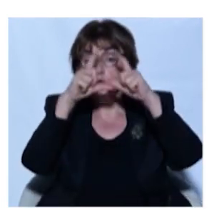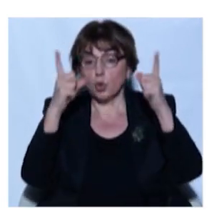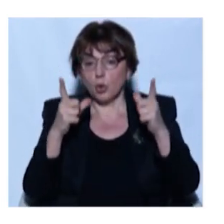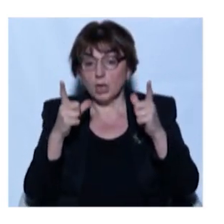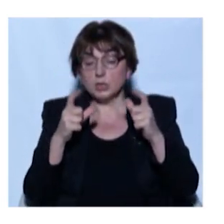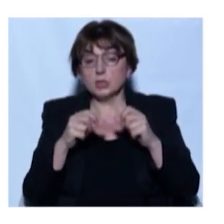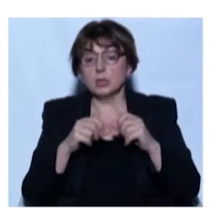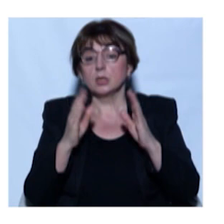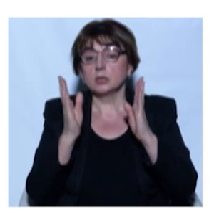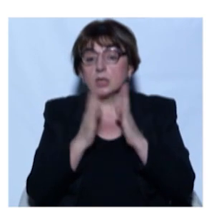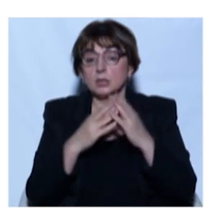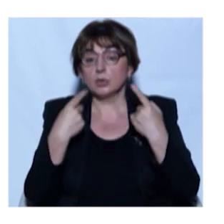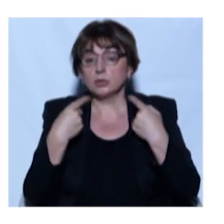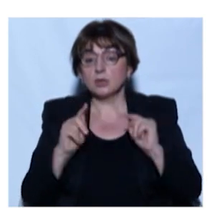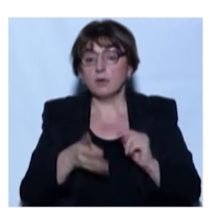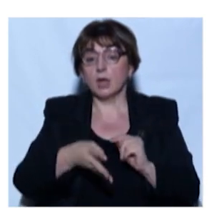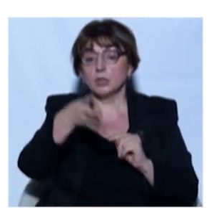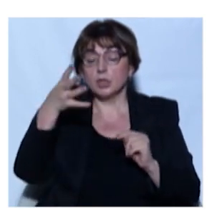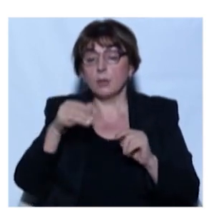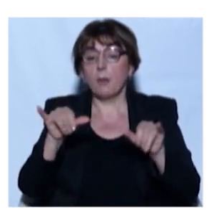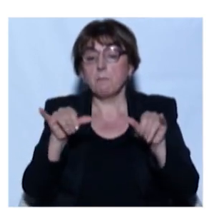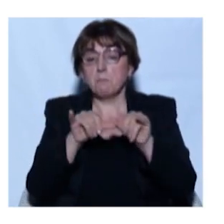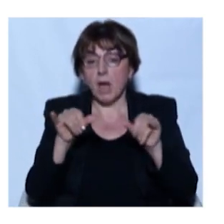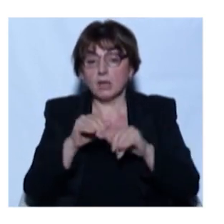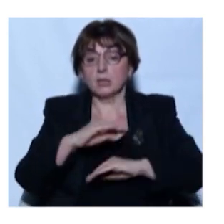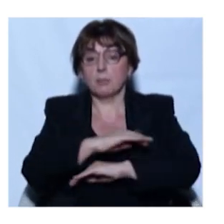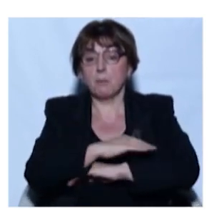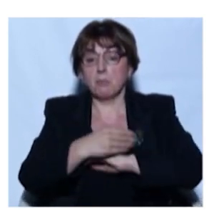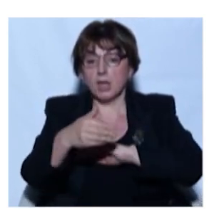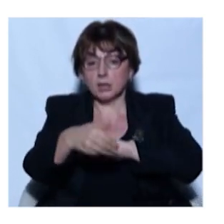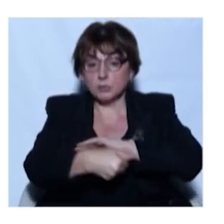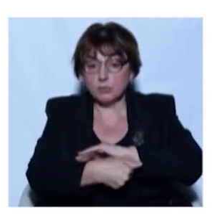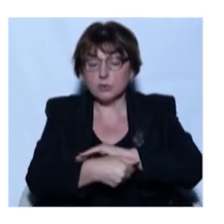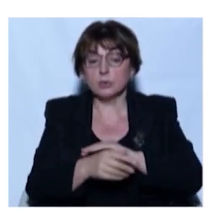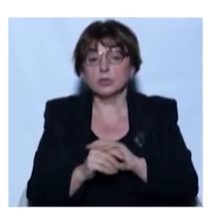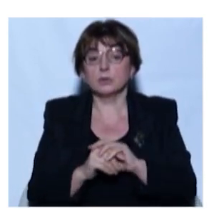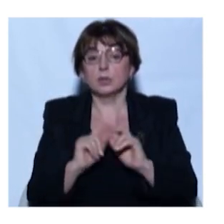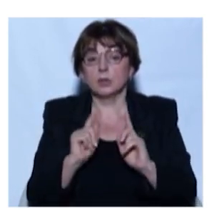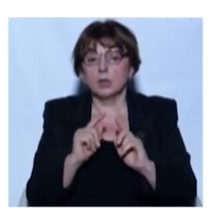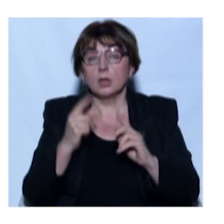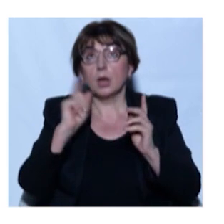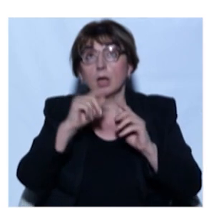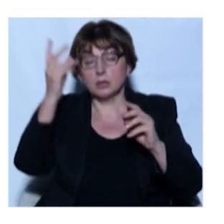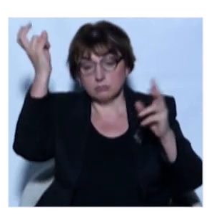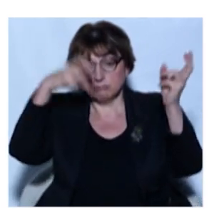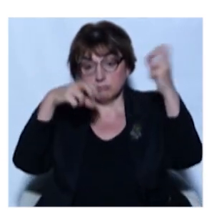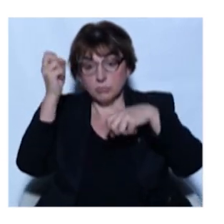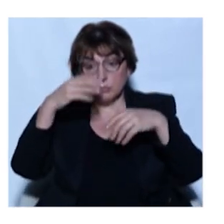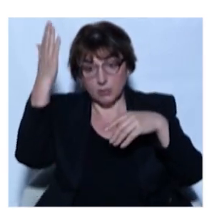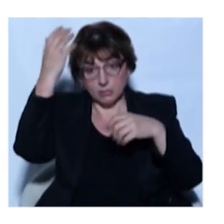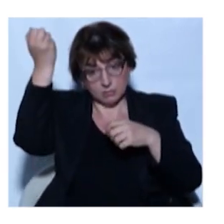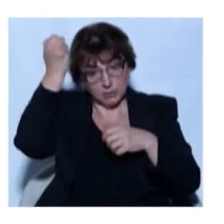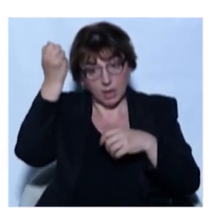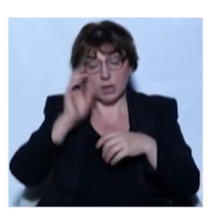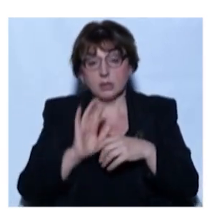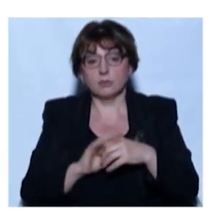და სხვა შენობაში მაგიდებს, მერხებს უნდა შეაფარო თავი, რომ ჩამოვარდნილი საგნებით არ